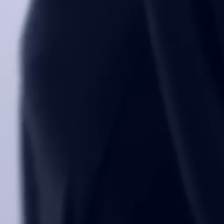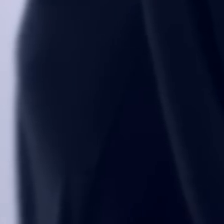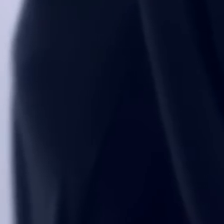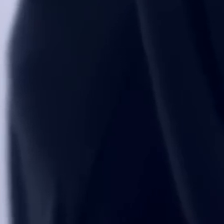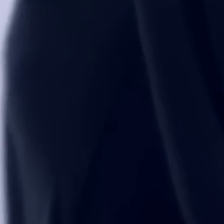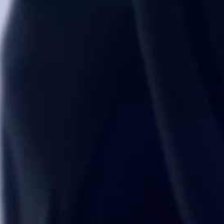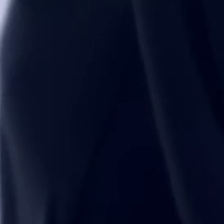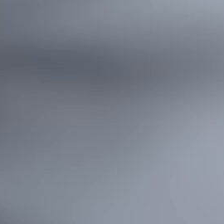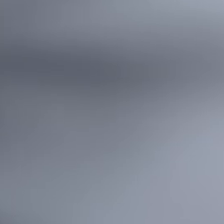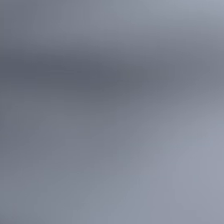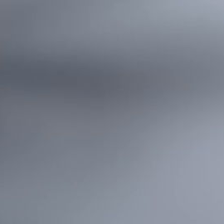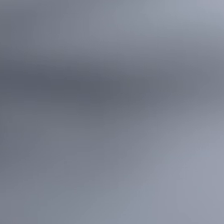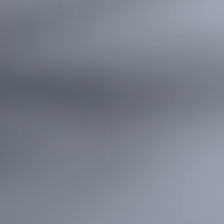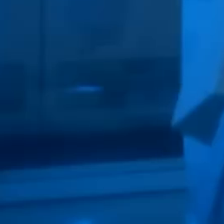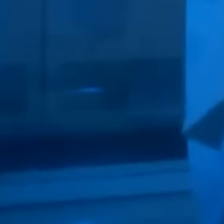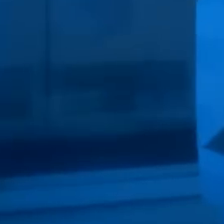وجوهكم،